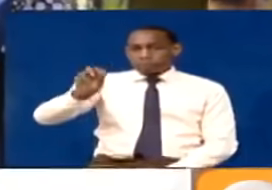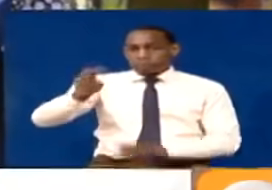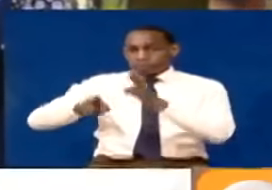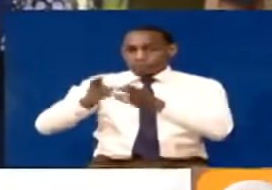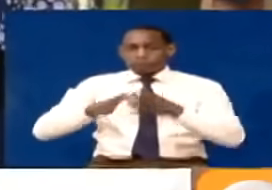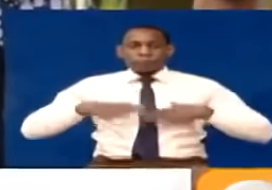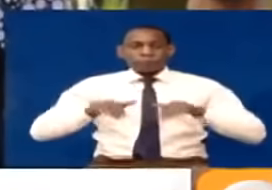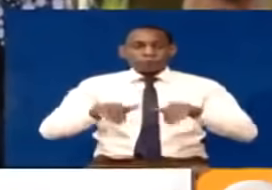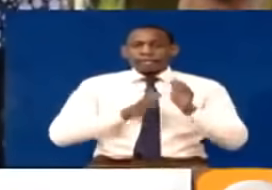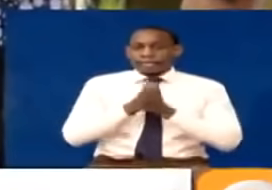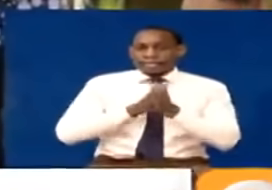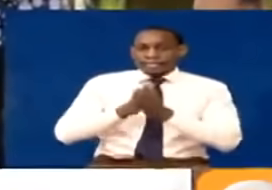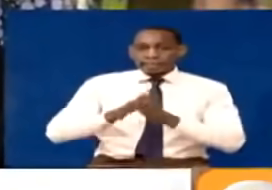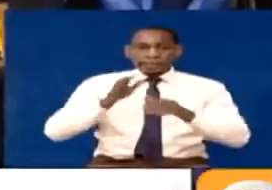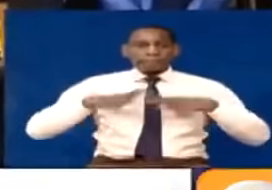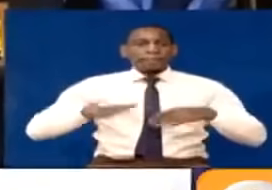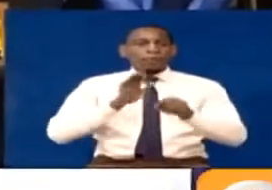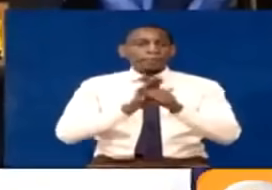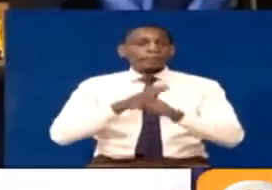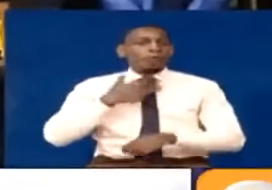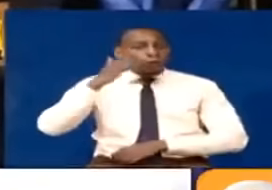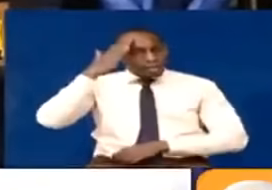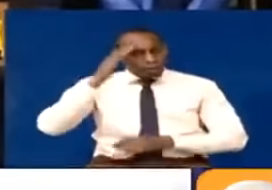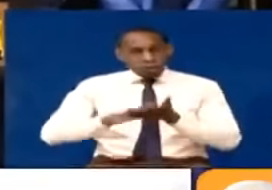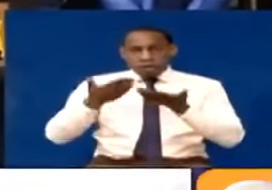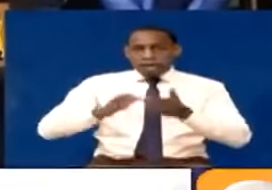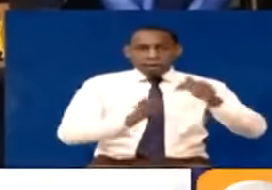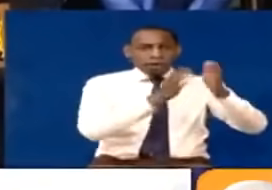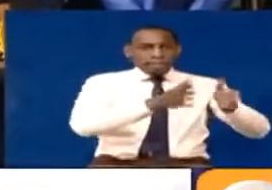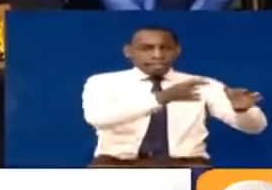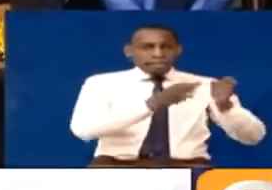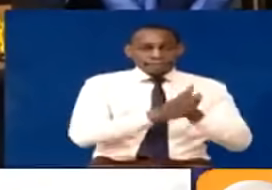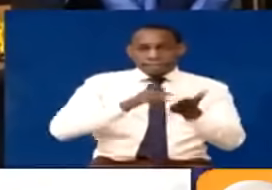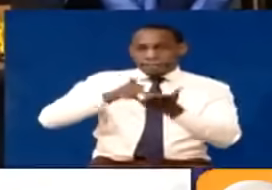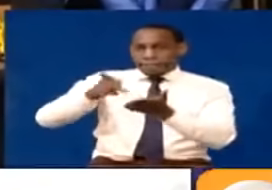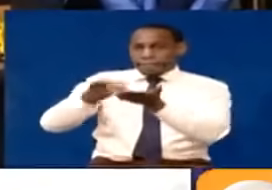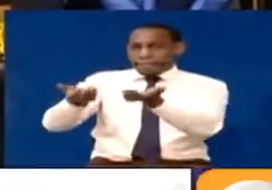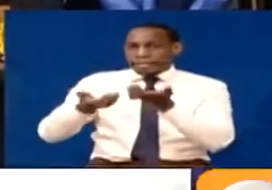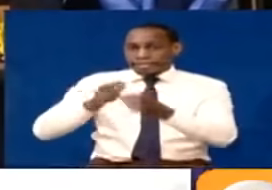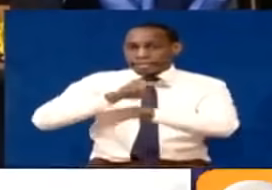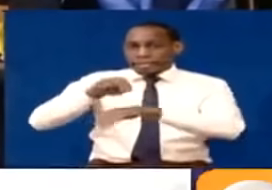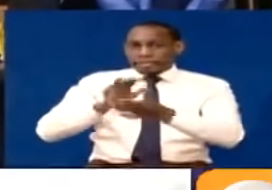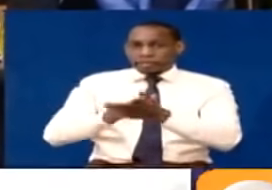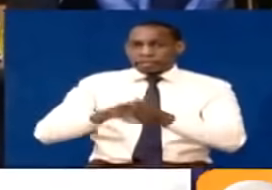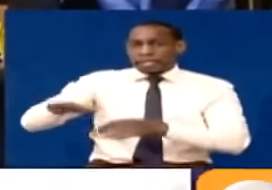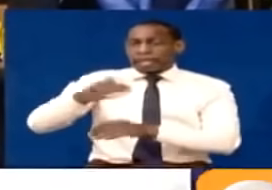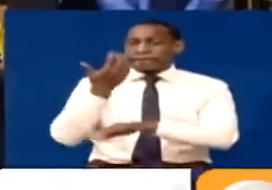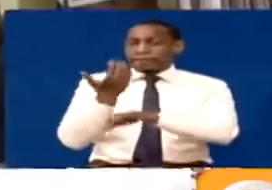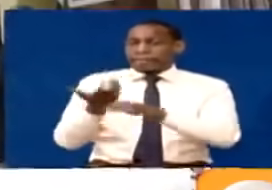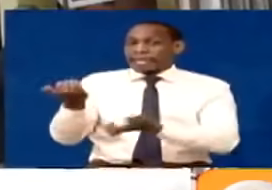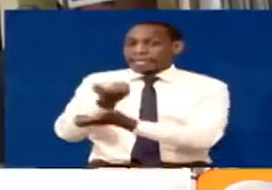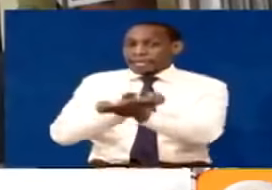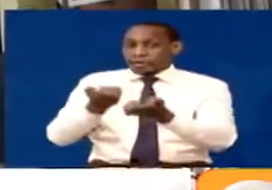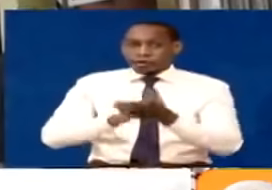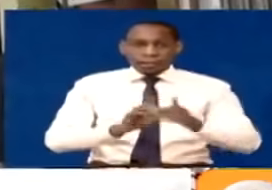2021-2022 ilingojewa kwa hamu, kwani wengi walitaka kujua jinsi waziri wa fedha atagharamia mahitaji ya taifa kwa mazingira magumu ya